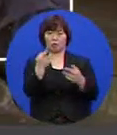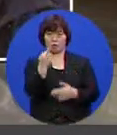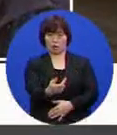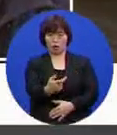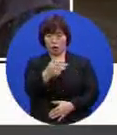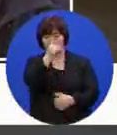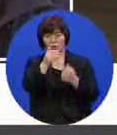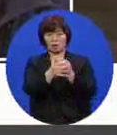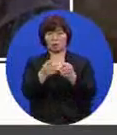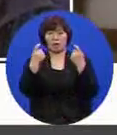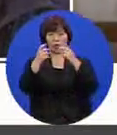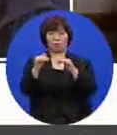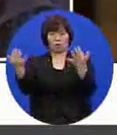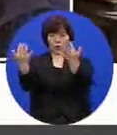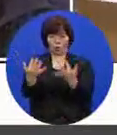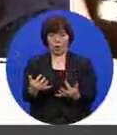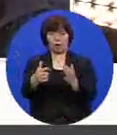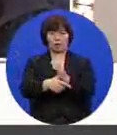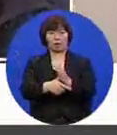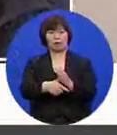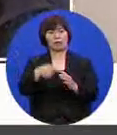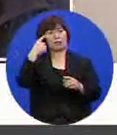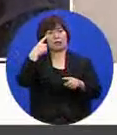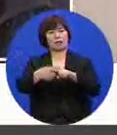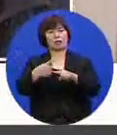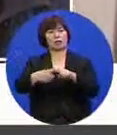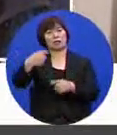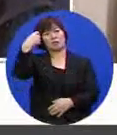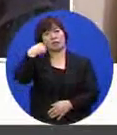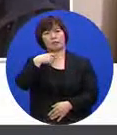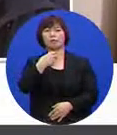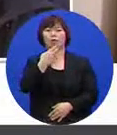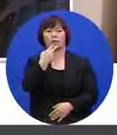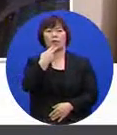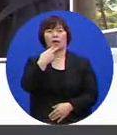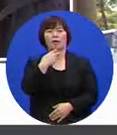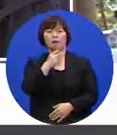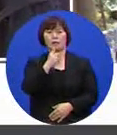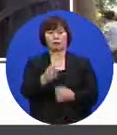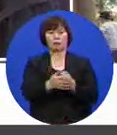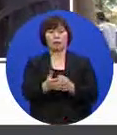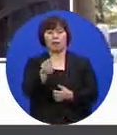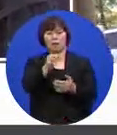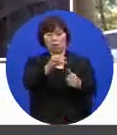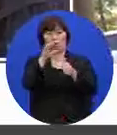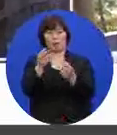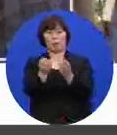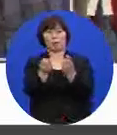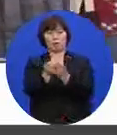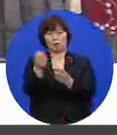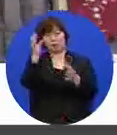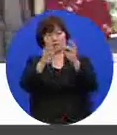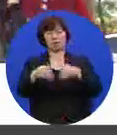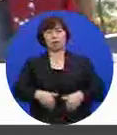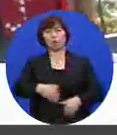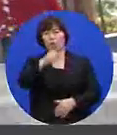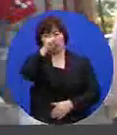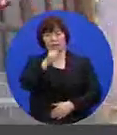자체가 관광객들이 왔을 때도 그리 긍정적인 그런 모습은 아닌 것 같아가지고 빨리 활용할 수 있는 방안이 나와야 될것